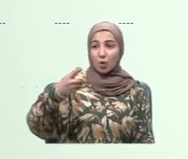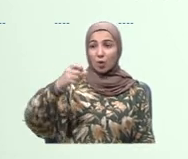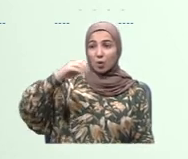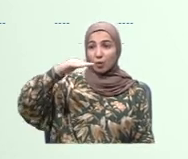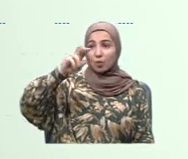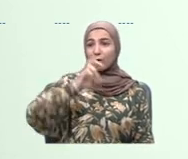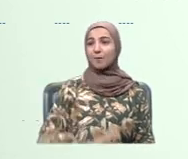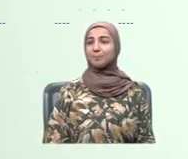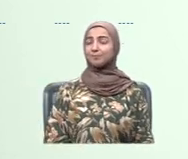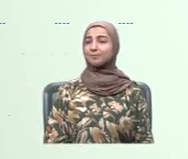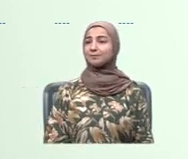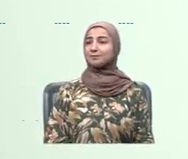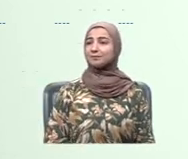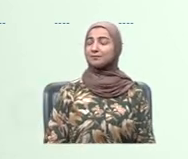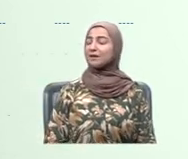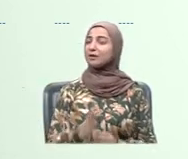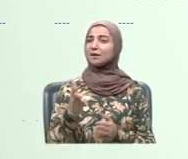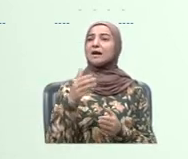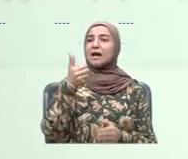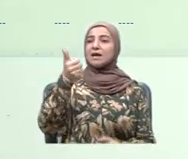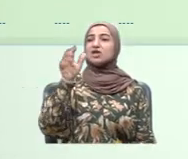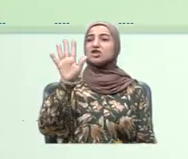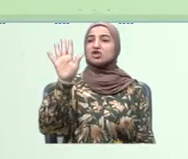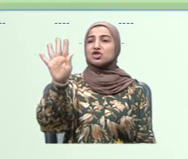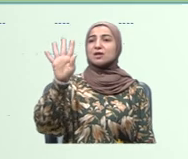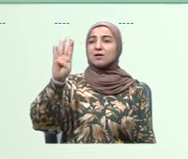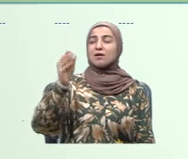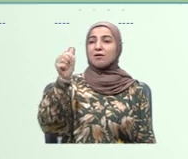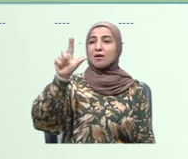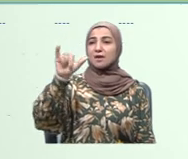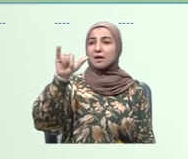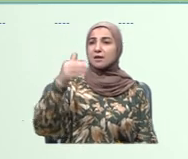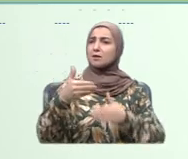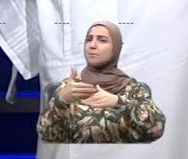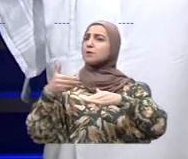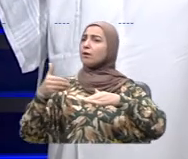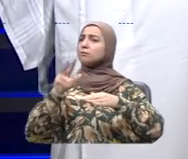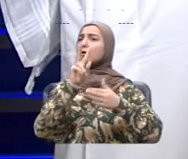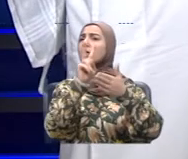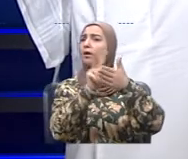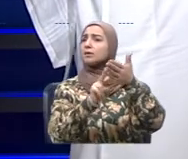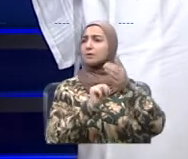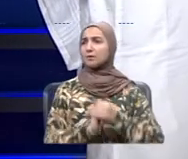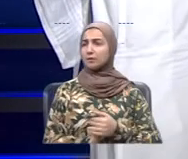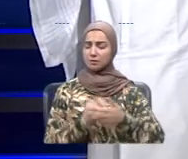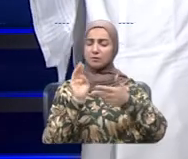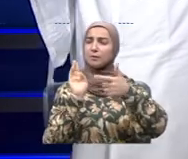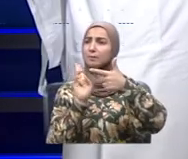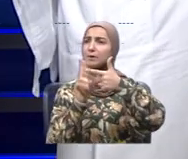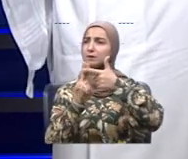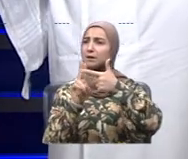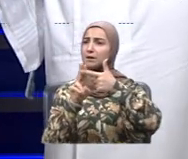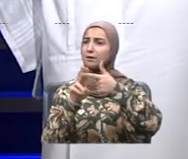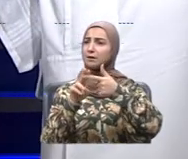عنوان وهو إشكالية العزوف عن القراءة. بعد ذلك ننتقل إلى سيرورة الحجاج أو سياق